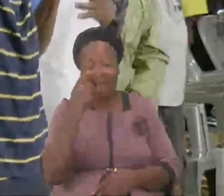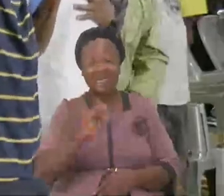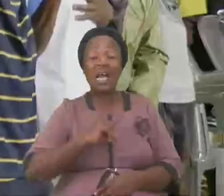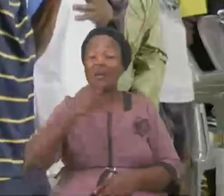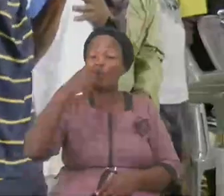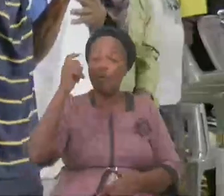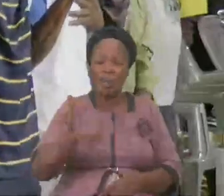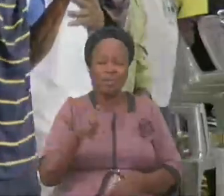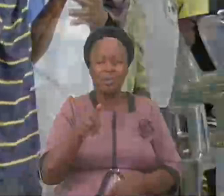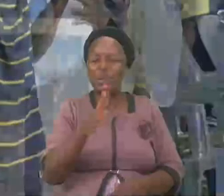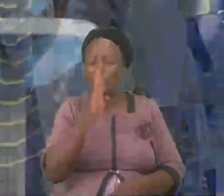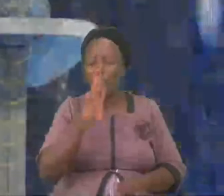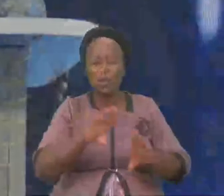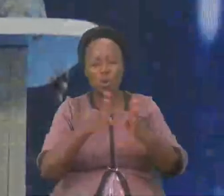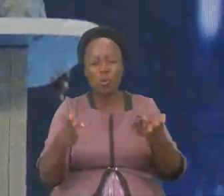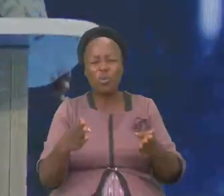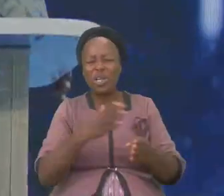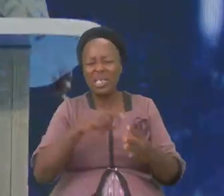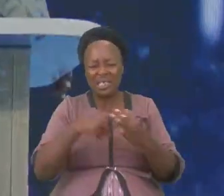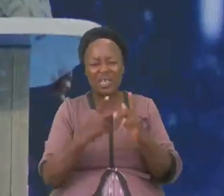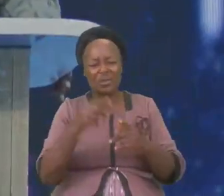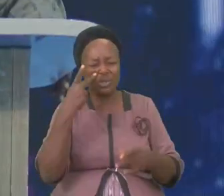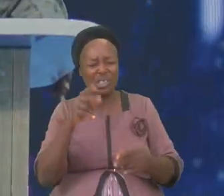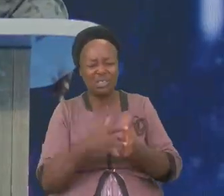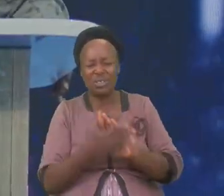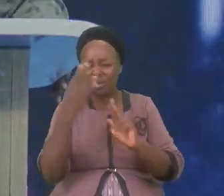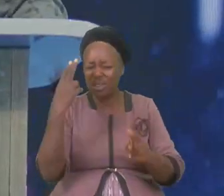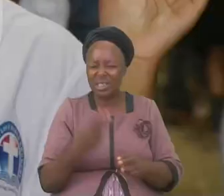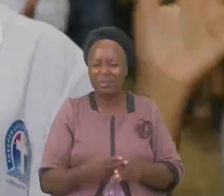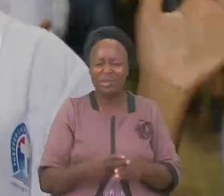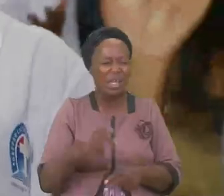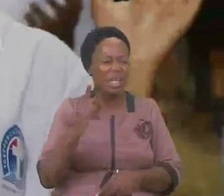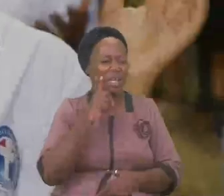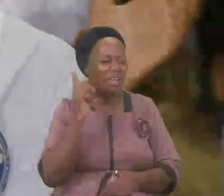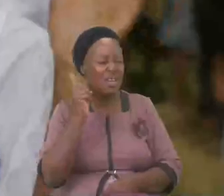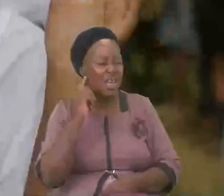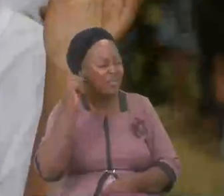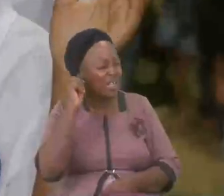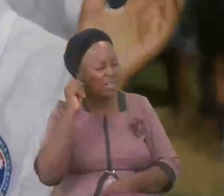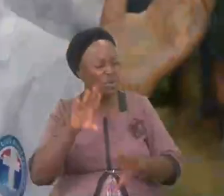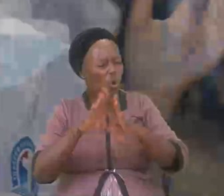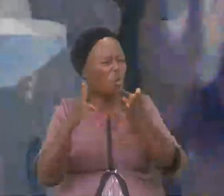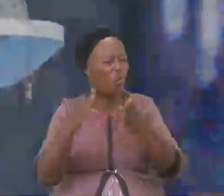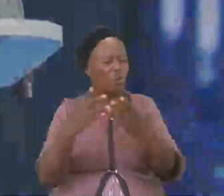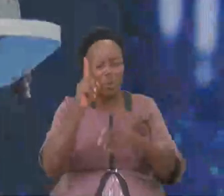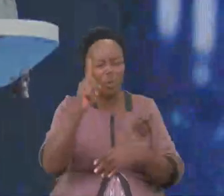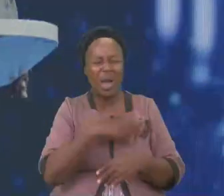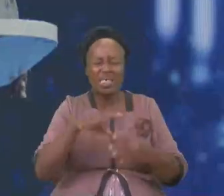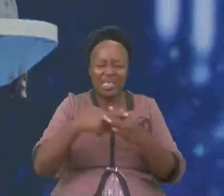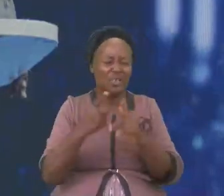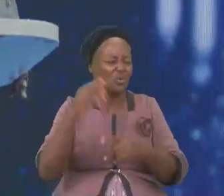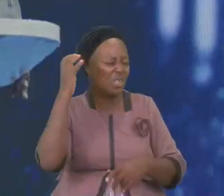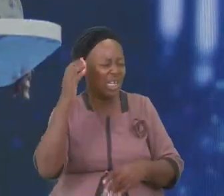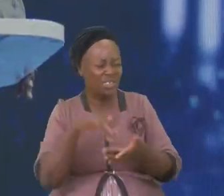vous commande, soyez ouverts. Commencez à voir. Les oreilles sourdes, ouvrez-vous et